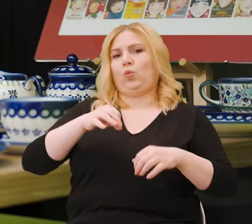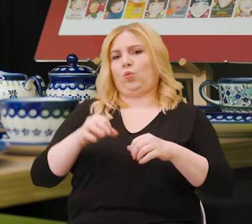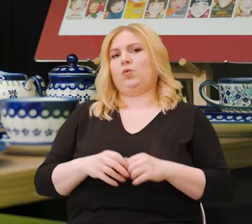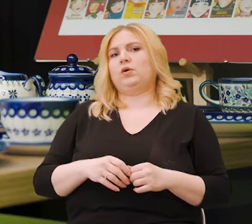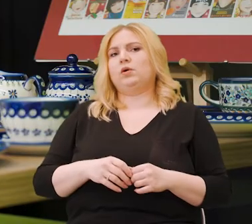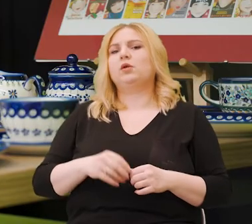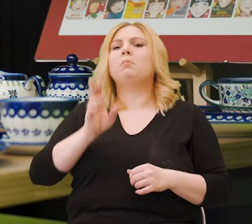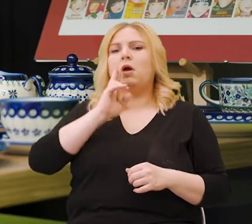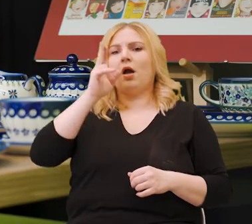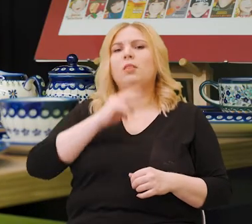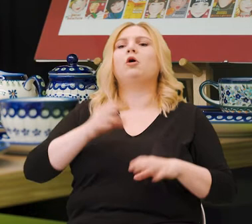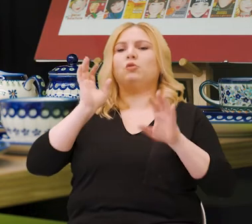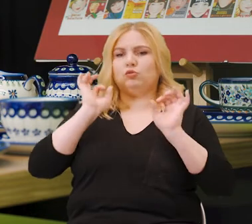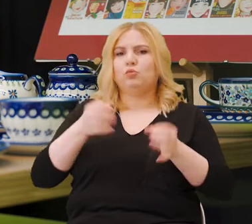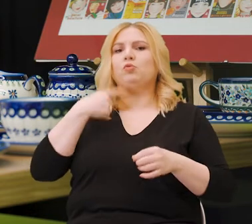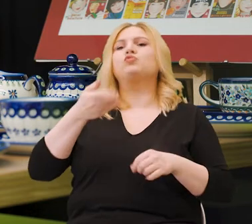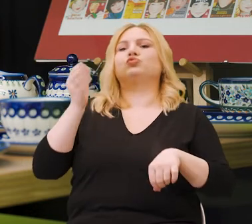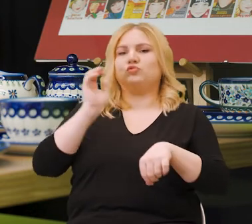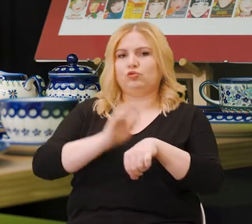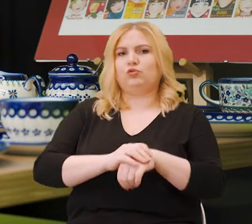zrozumieli oraz zaoprobowali.